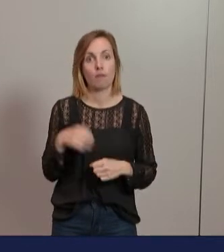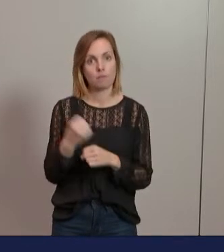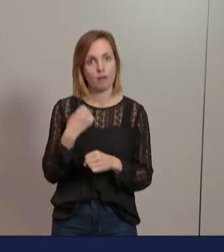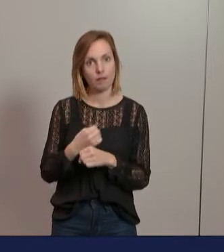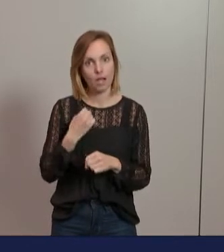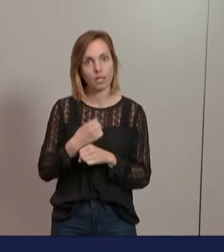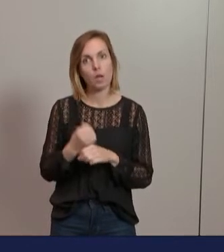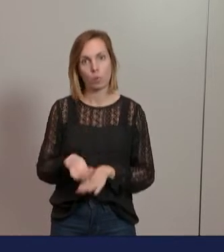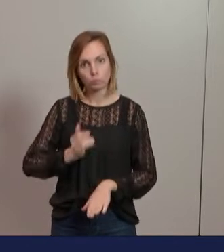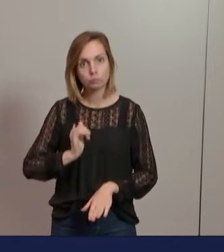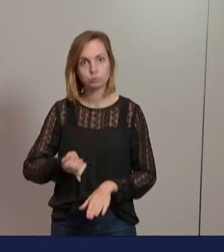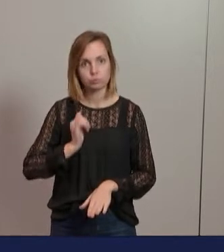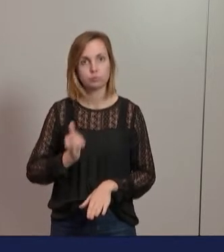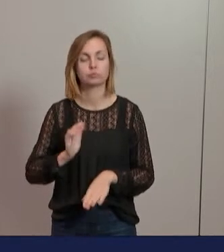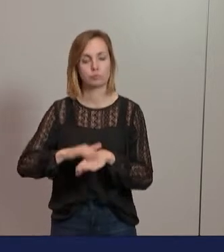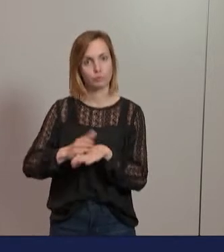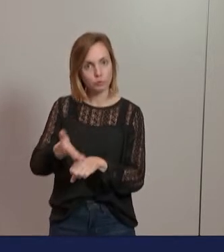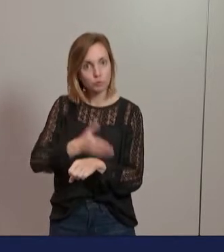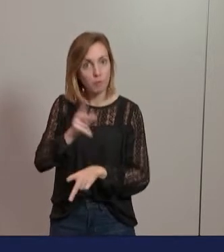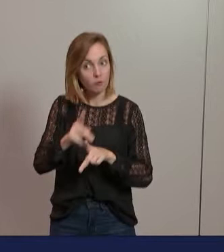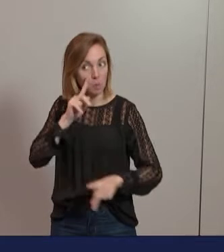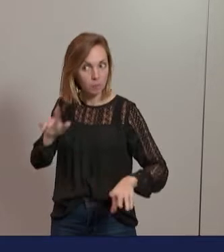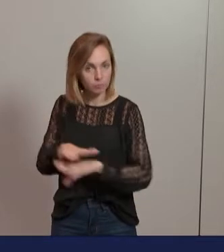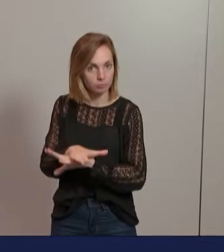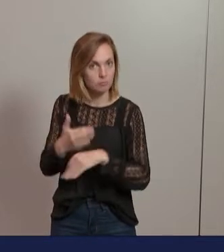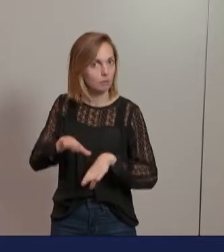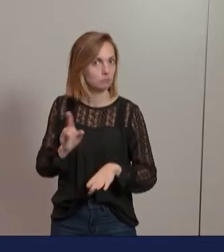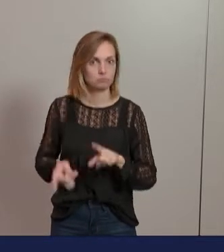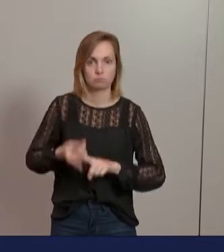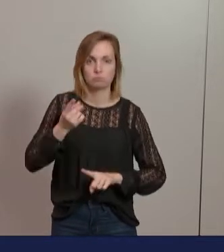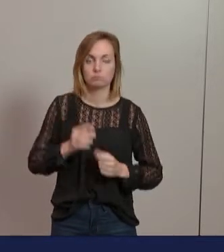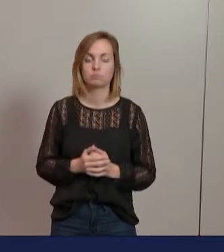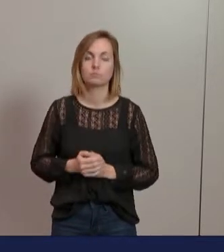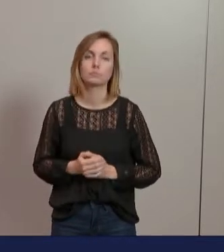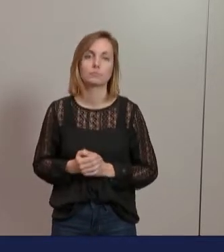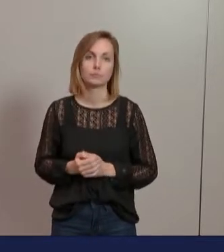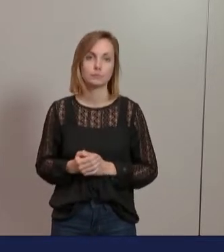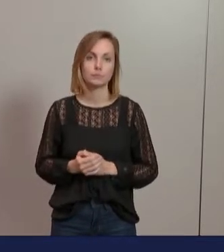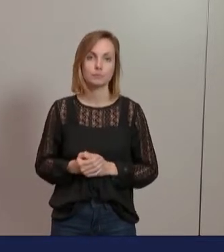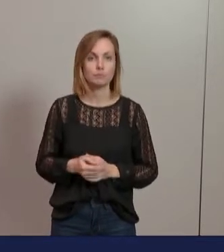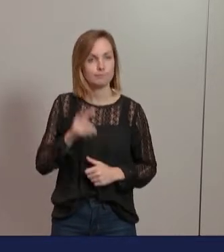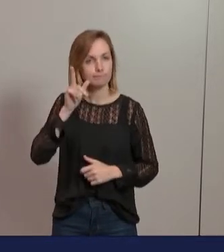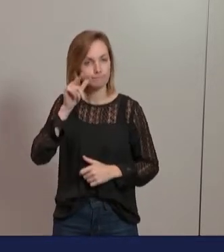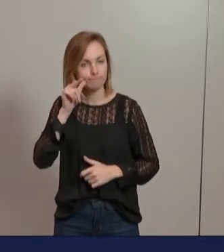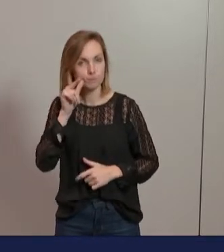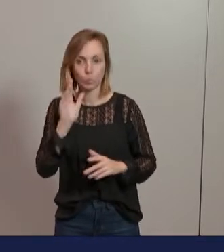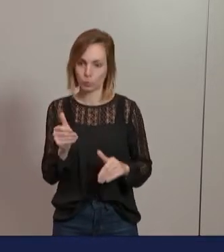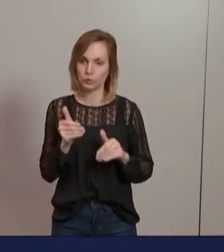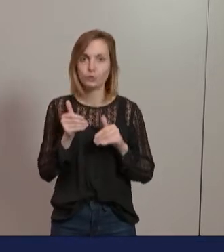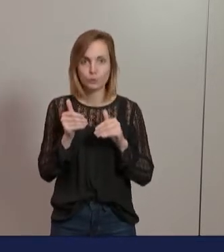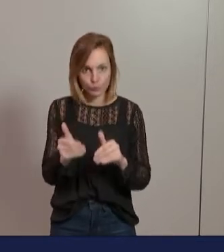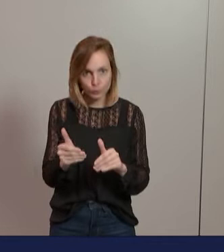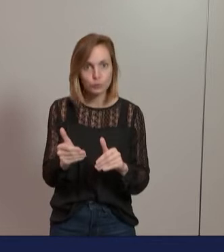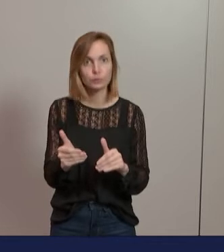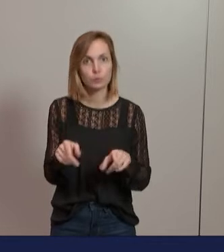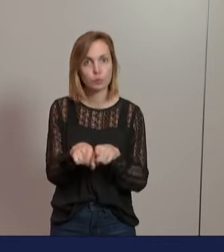terme, ce travail de prévention, parfois invisible, mais il est essentiel. Nos efforts, nous les poursuivrons aussi, en